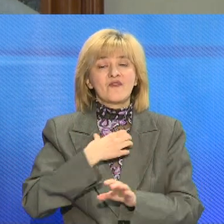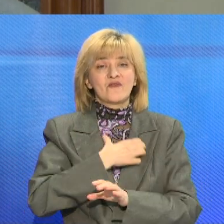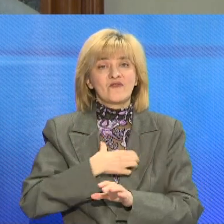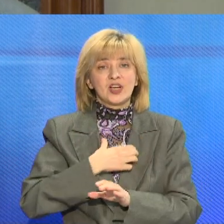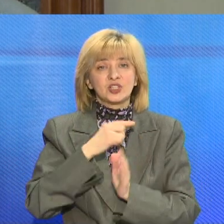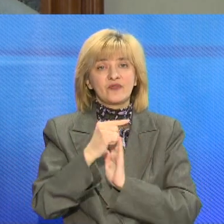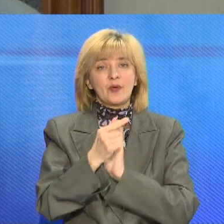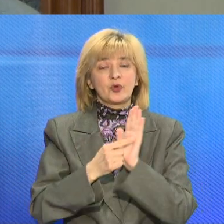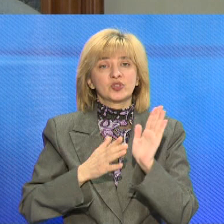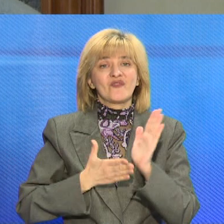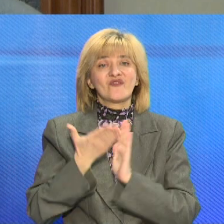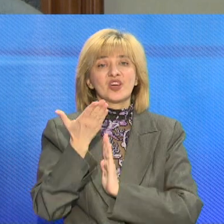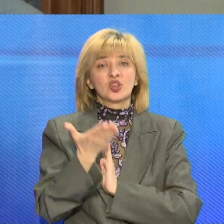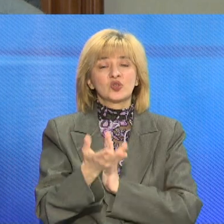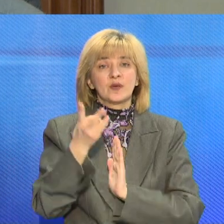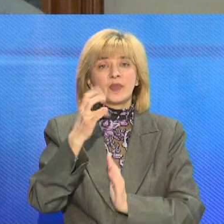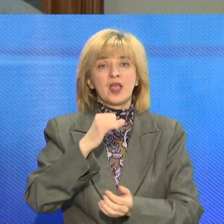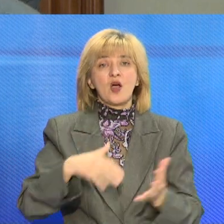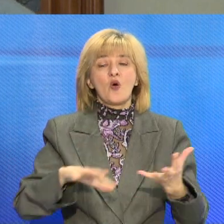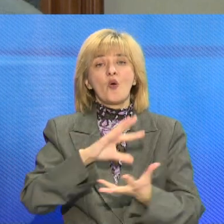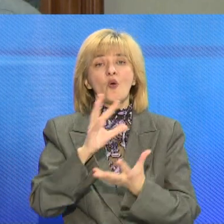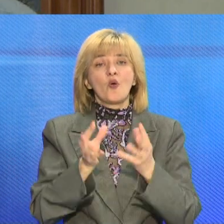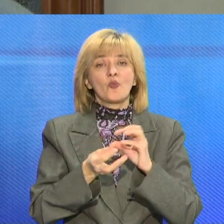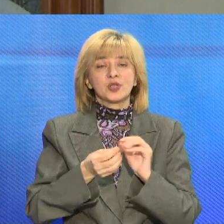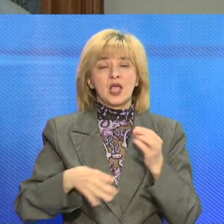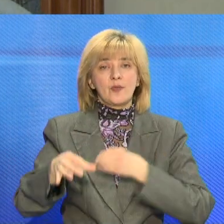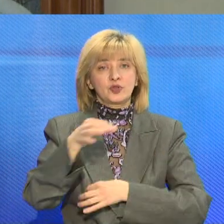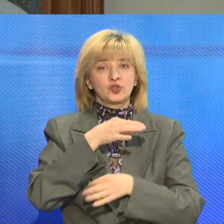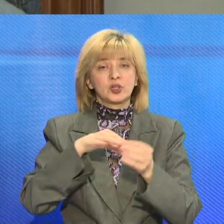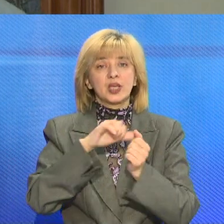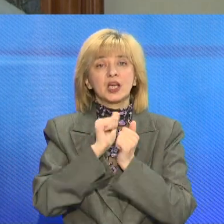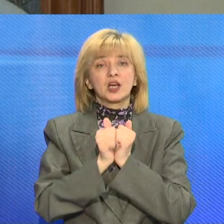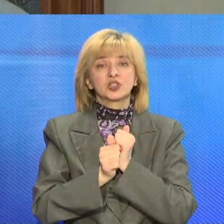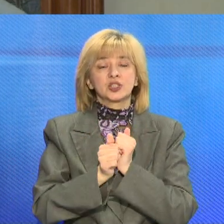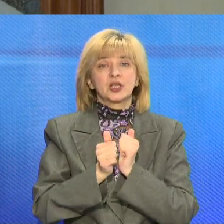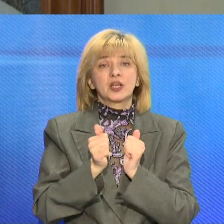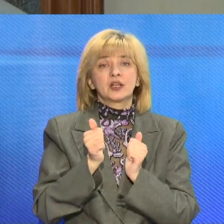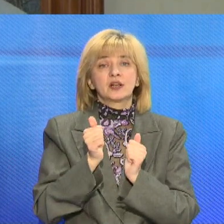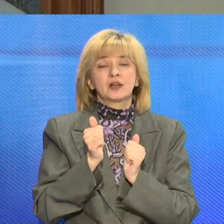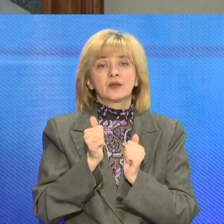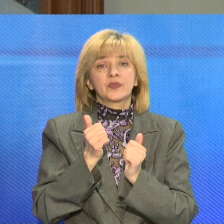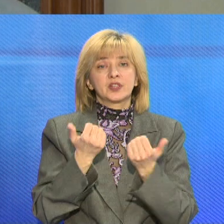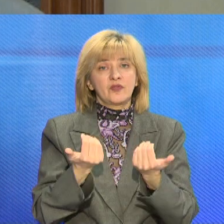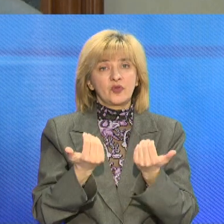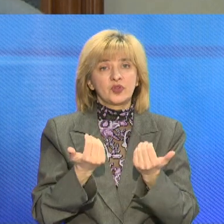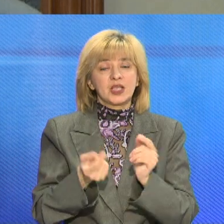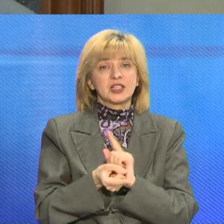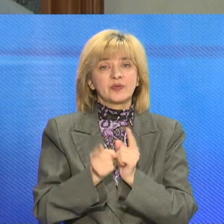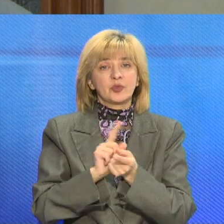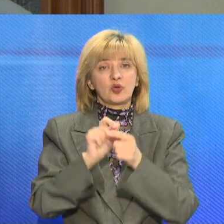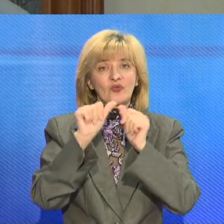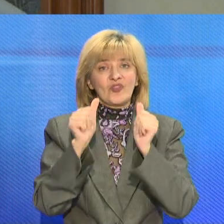общее обсуждение. И каждый, в принципе, вот, кстати, сегодня изменен формат этого диалога.